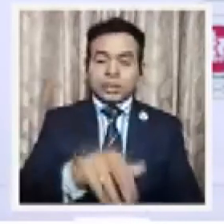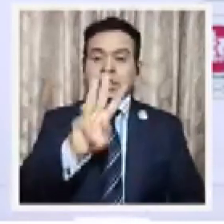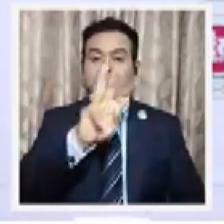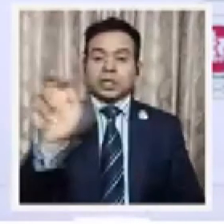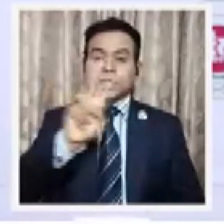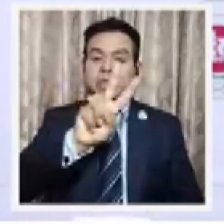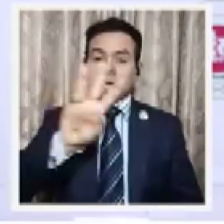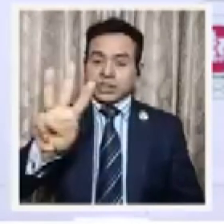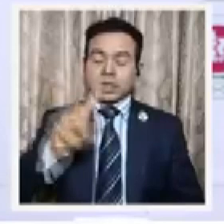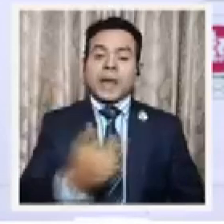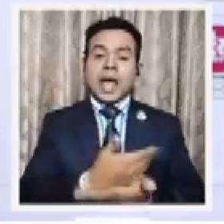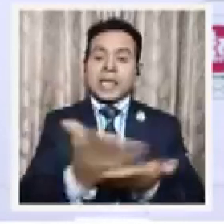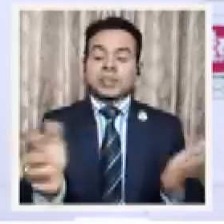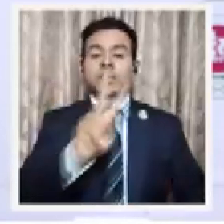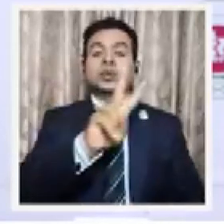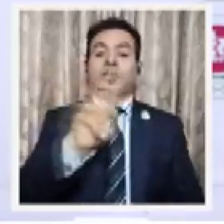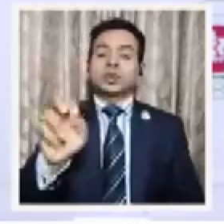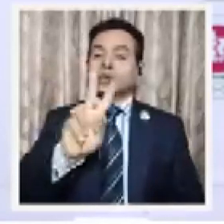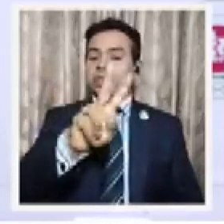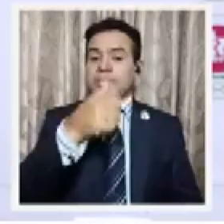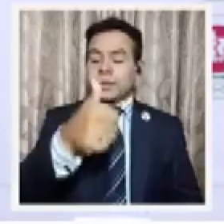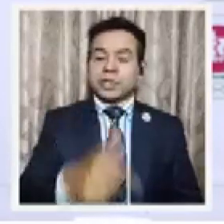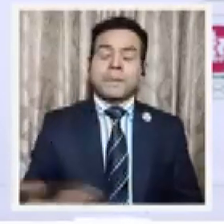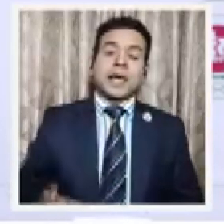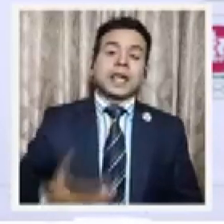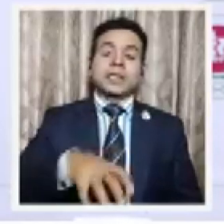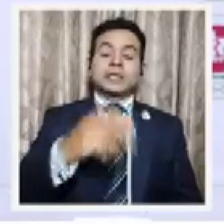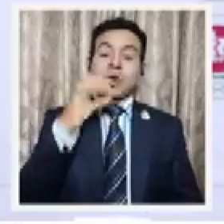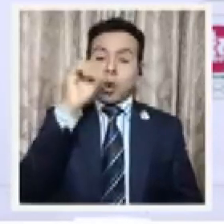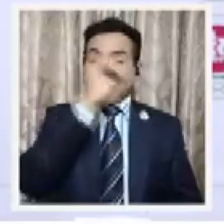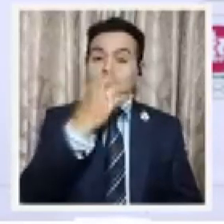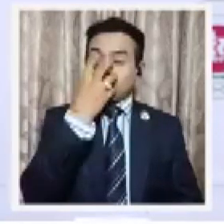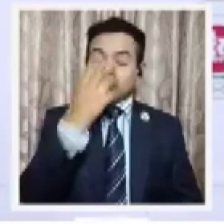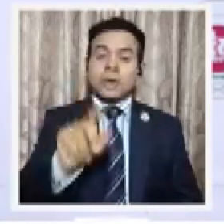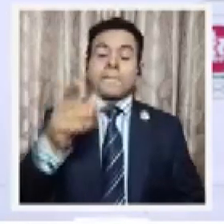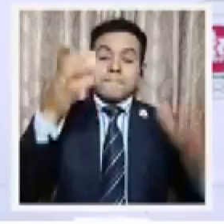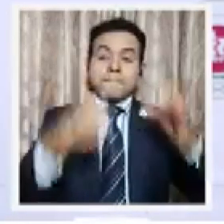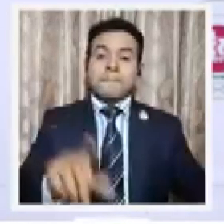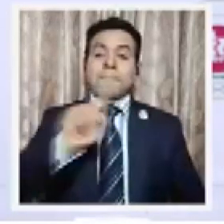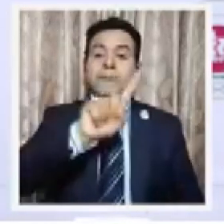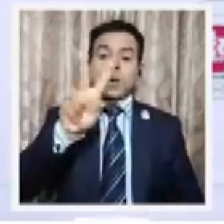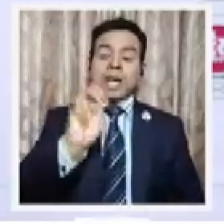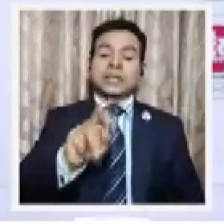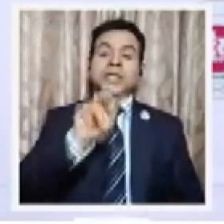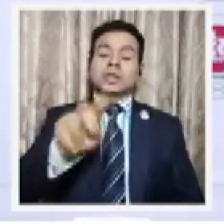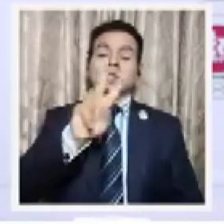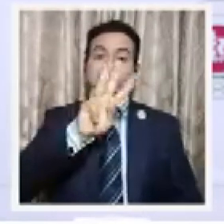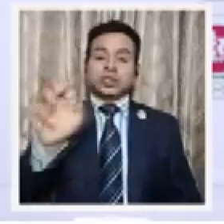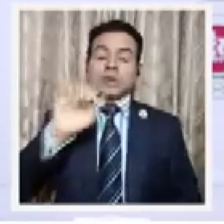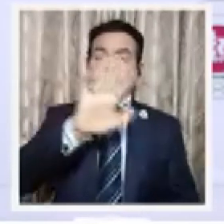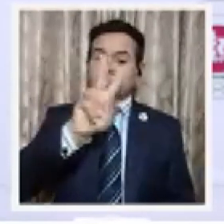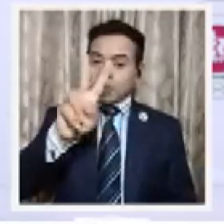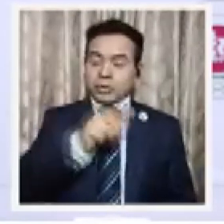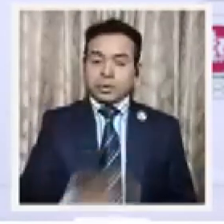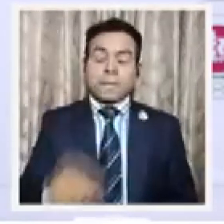সব মিলিয়ে 549টি, রোগী ভর্তি আছেন 323 জন এবং শয্যা খালি আছে 226টি। সারা দেশে